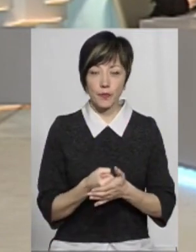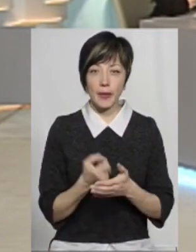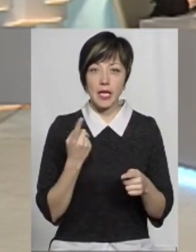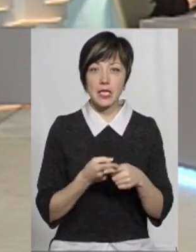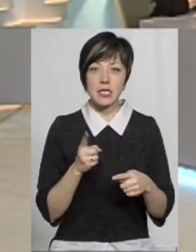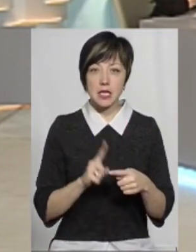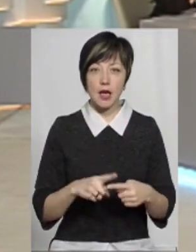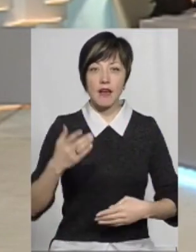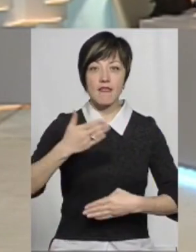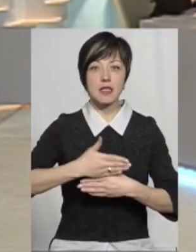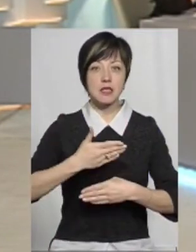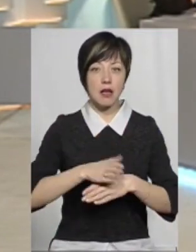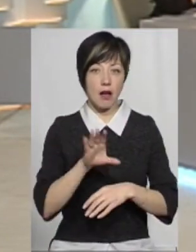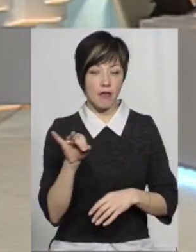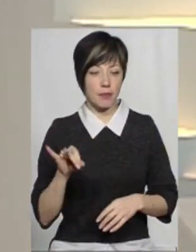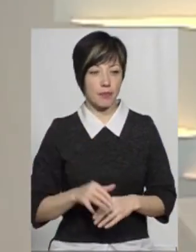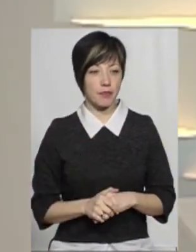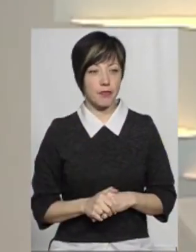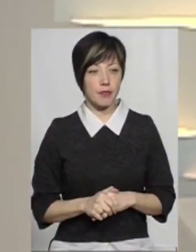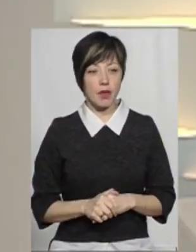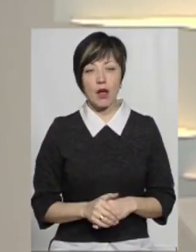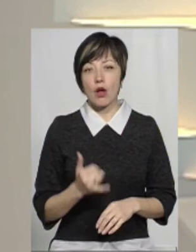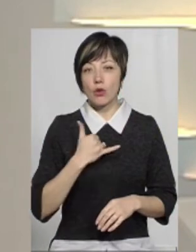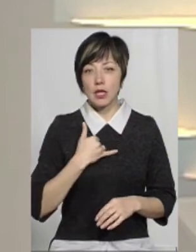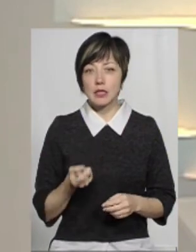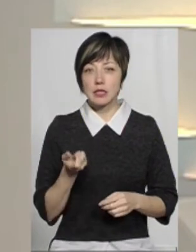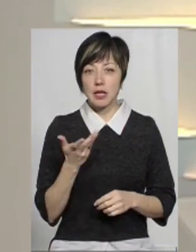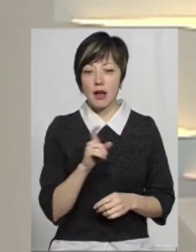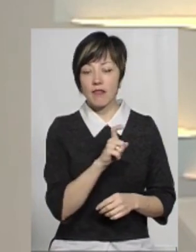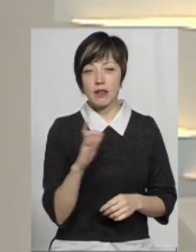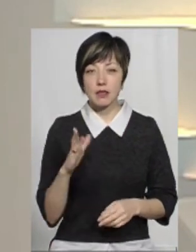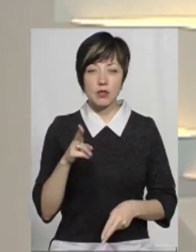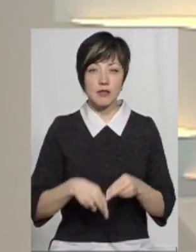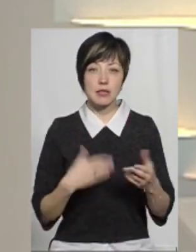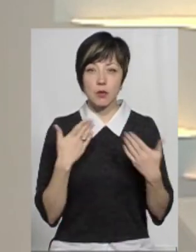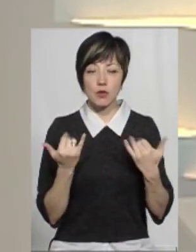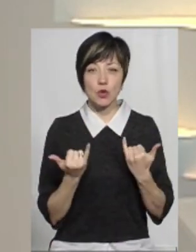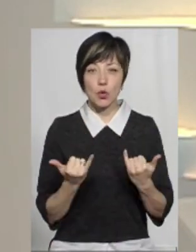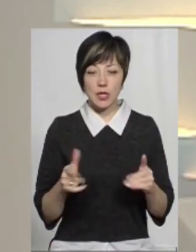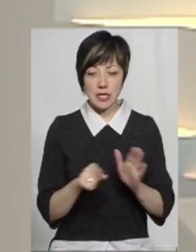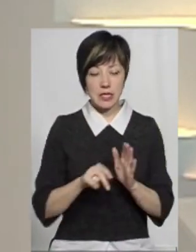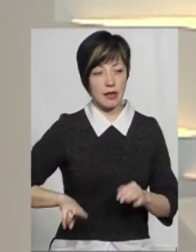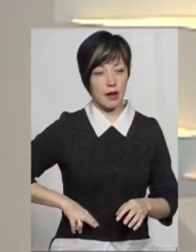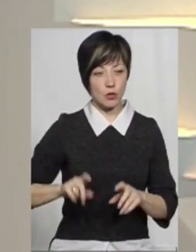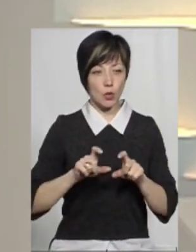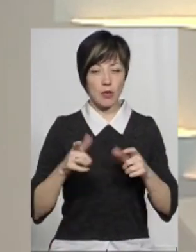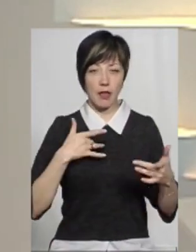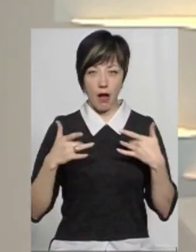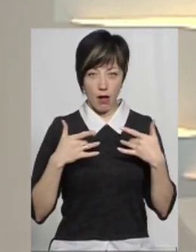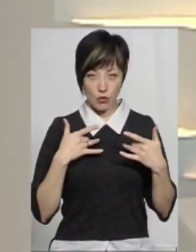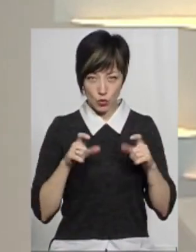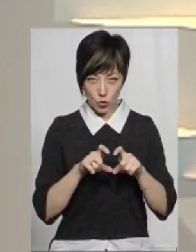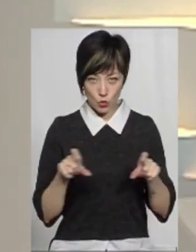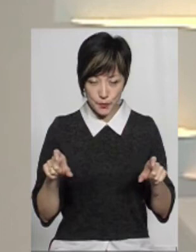до цієї вистави. А от у нас кілька хвилин до завершення, і ми спілкувалися сьогодні із директором театру імені Старицького